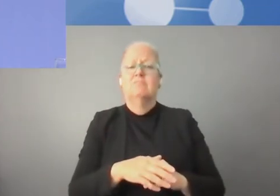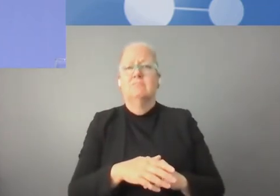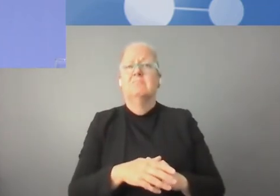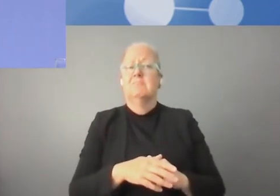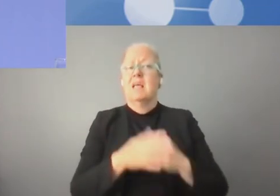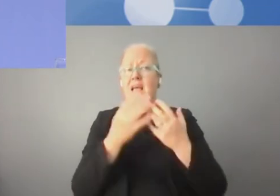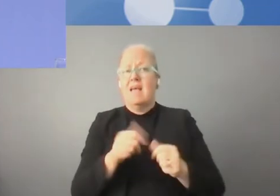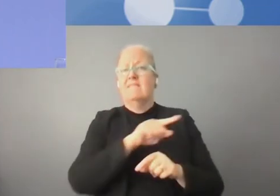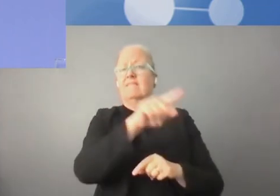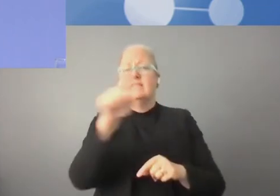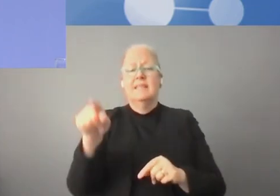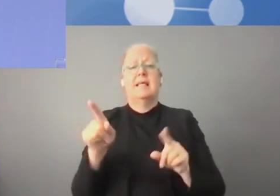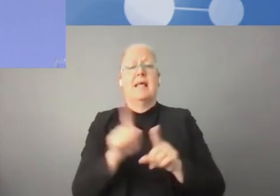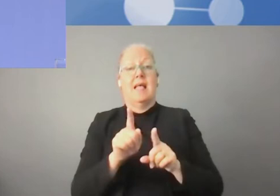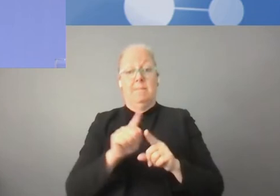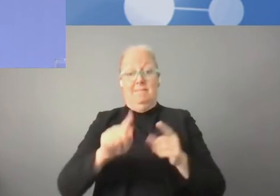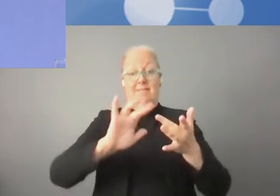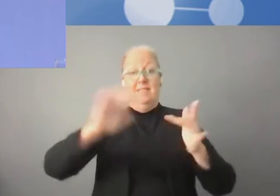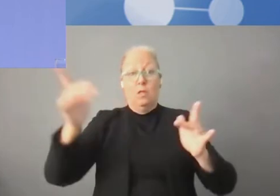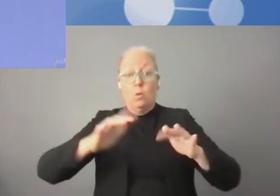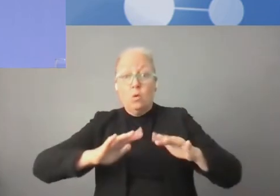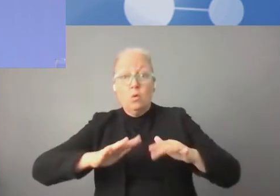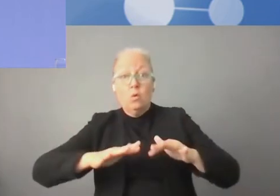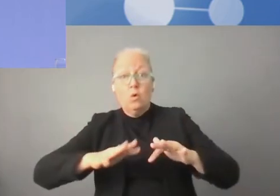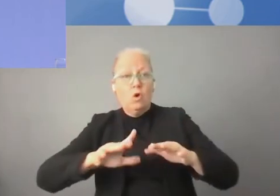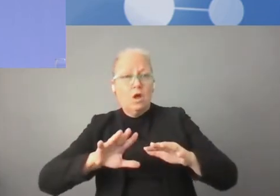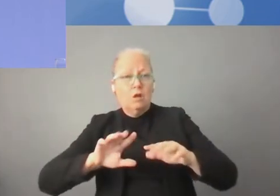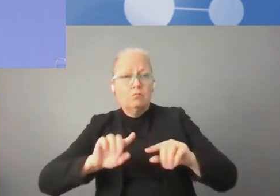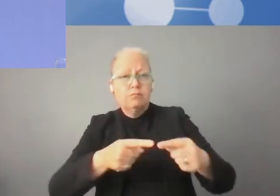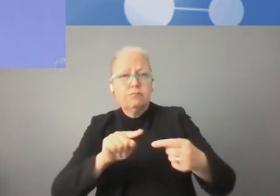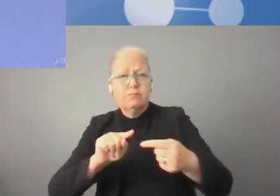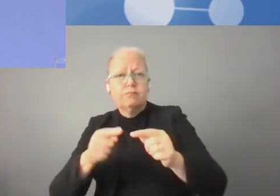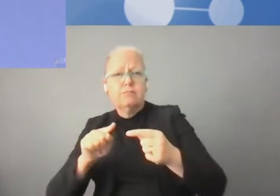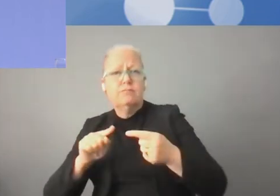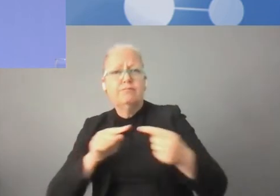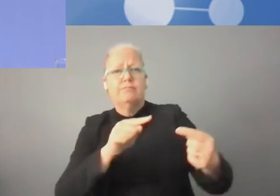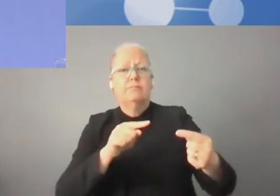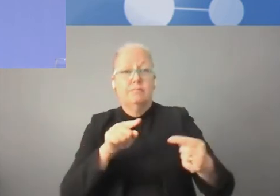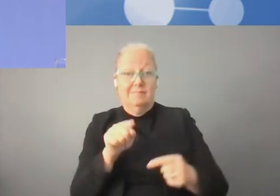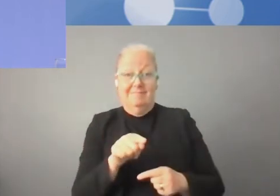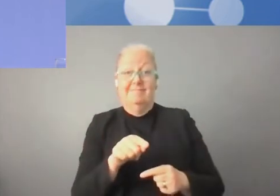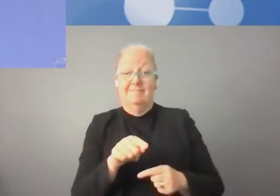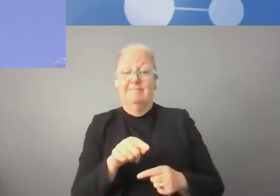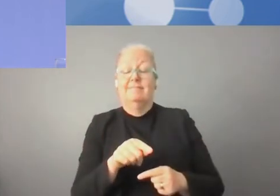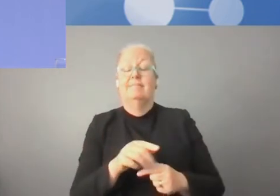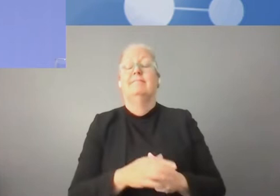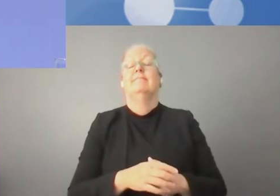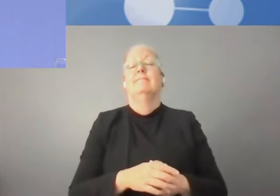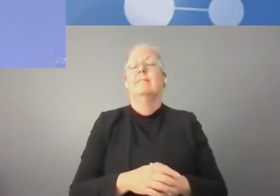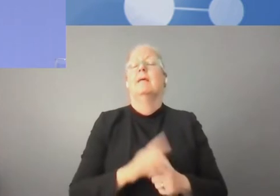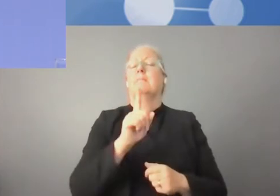策。第三个威胁我们不够谈到这点，就是有一些企业